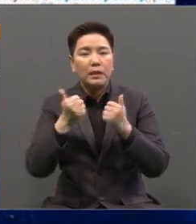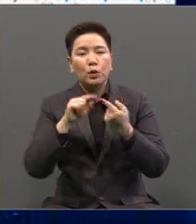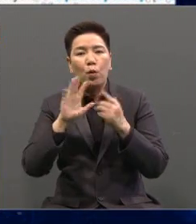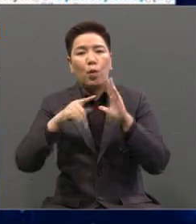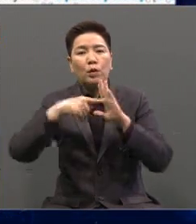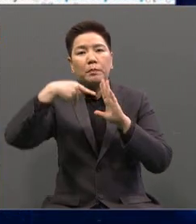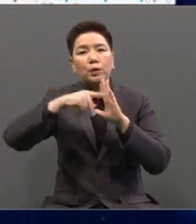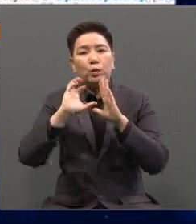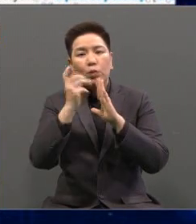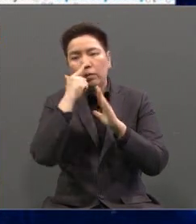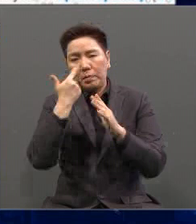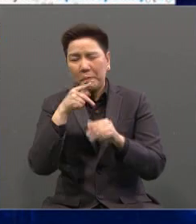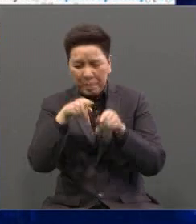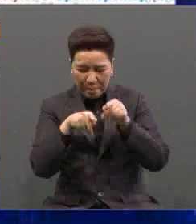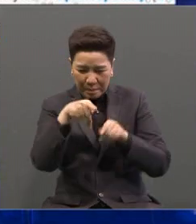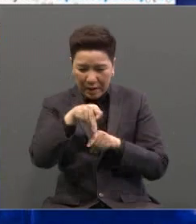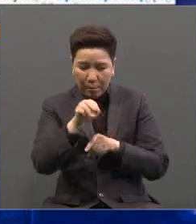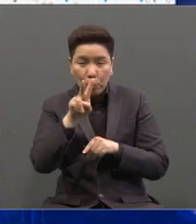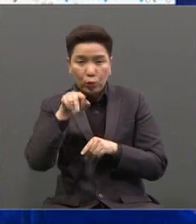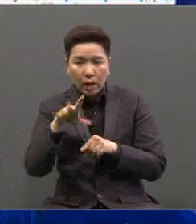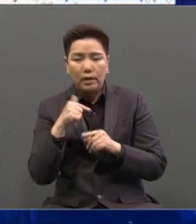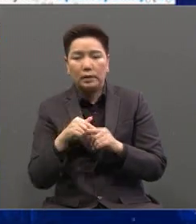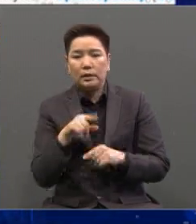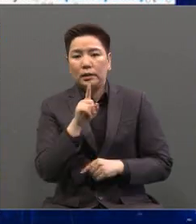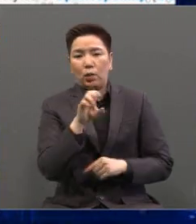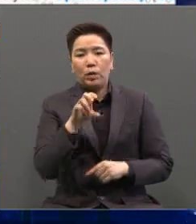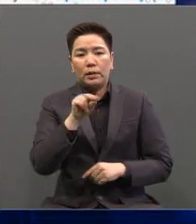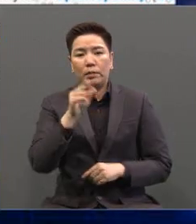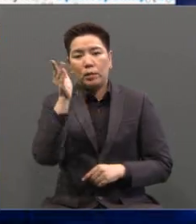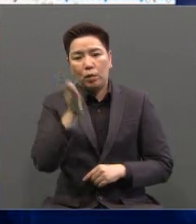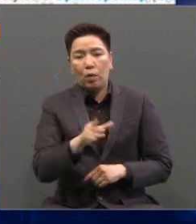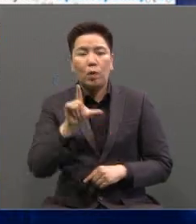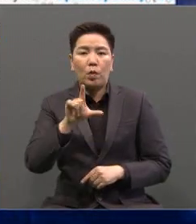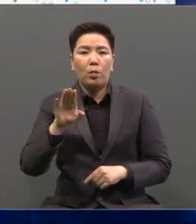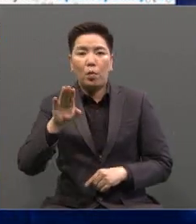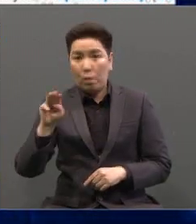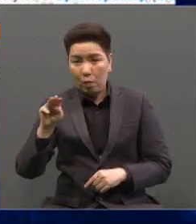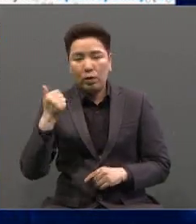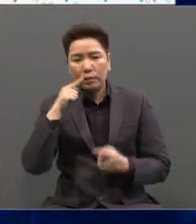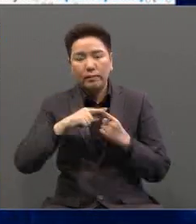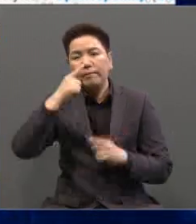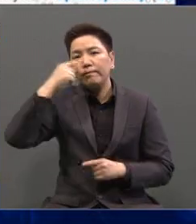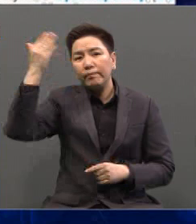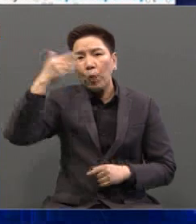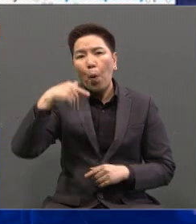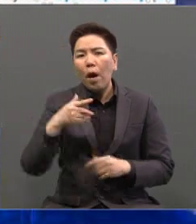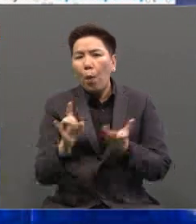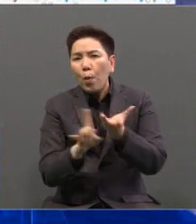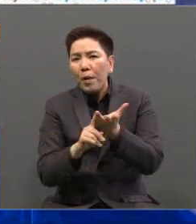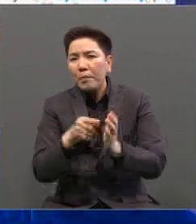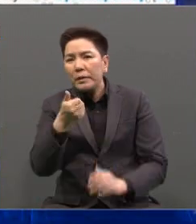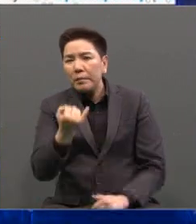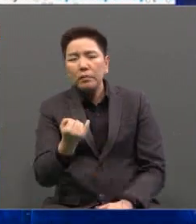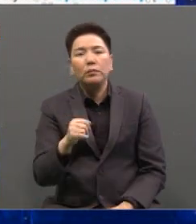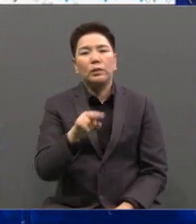เมืองจังหวัดพิษณุโลกค่ะ PM2.5อยู่ที่ 130ไมโครกรัมต่อลูกบาศก์เมตรแล้วก็คุณภาพอากาศหรือ aqiเนี่ยอยู่ที่